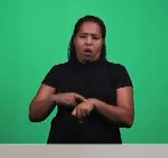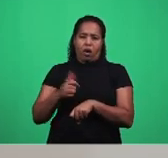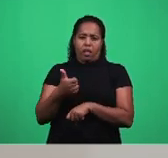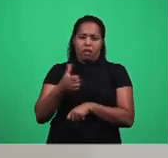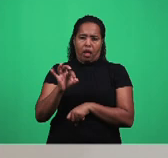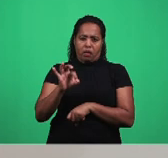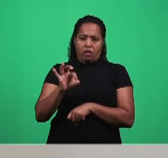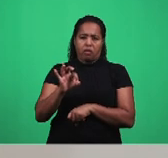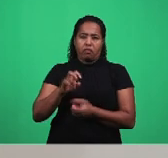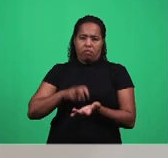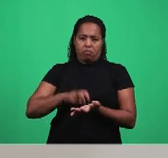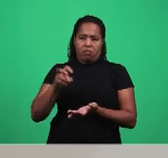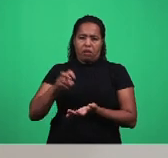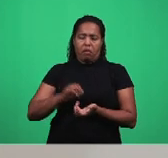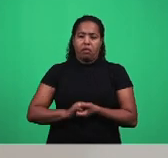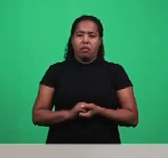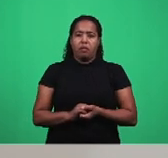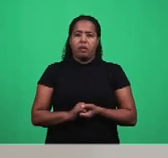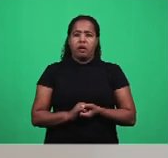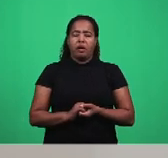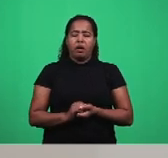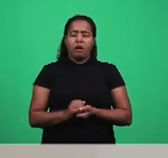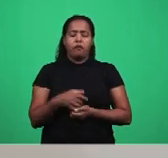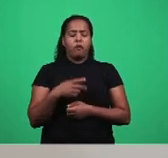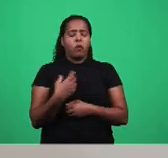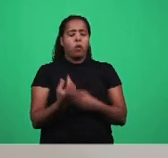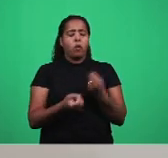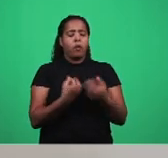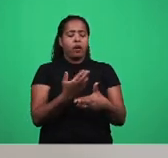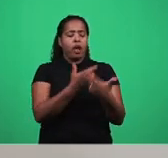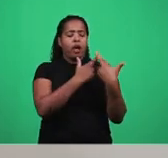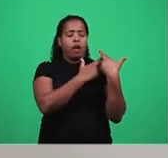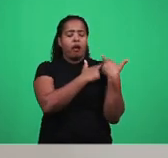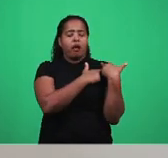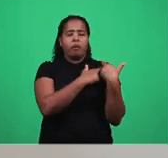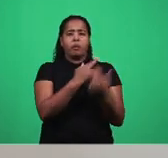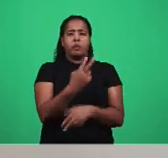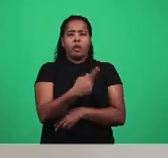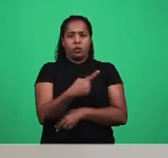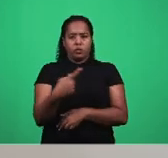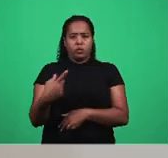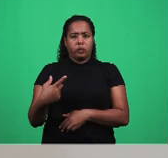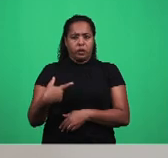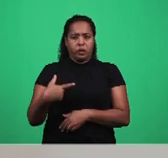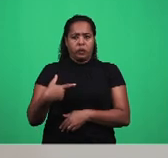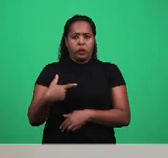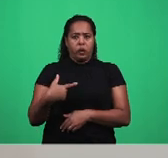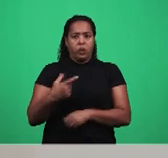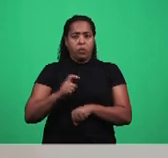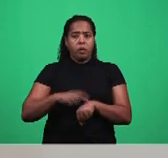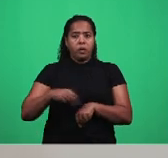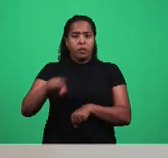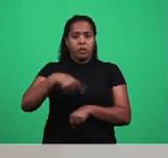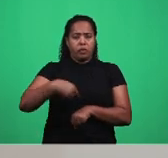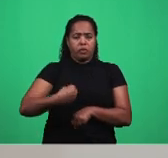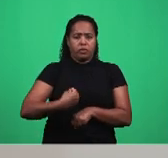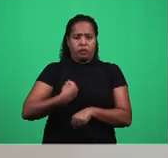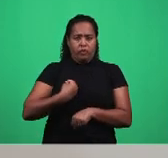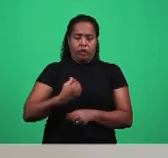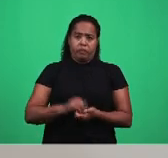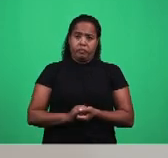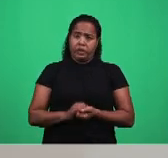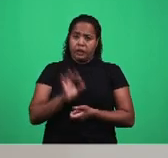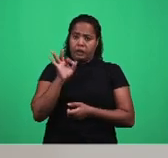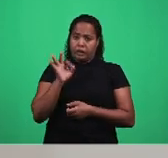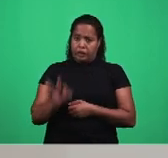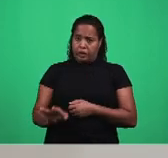nous avons dit de la responsabilité des ministères en ce moment. Certainement, les